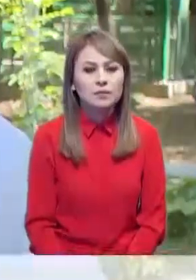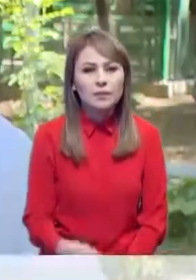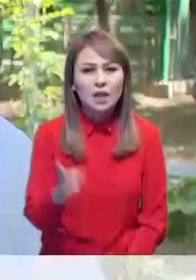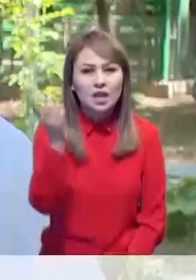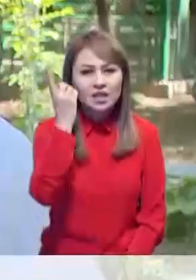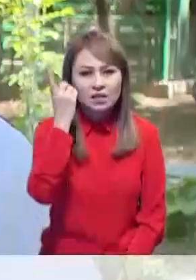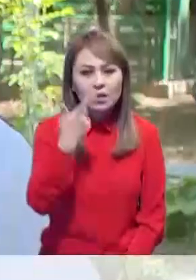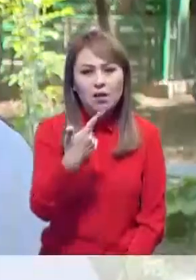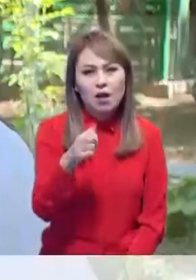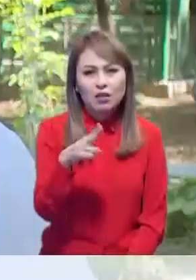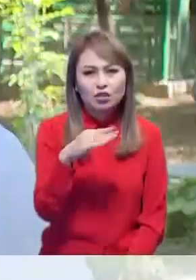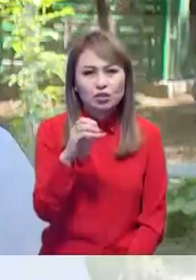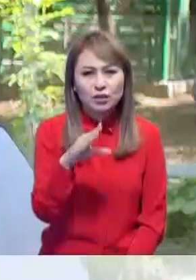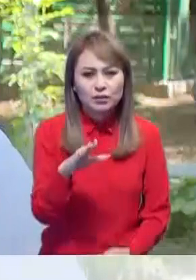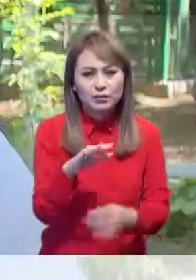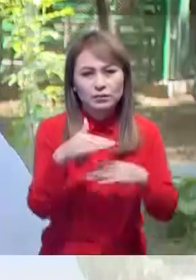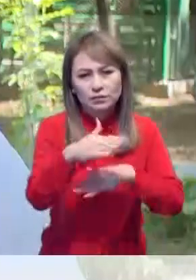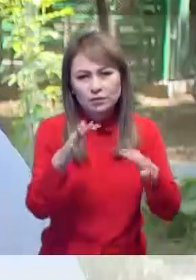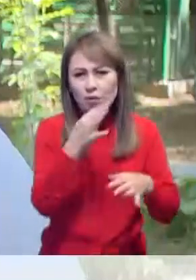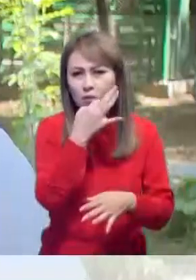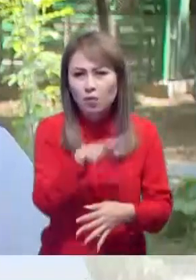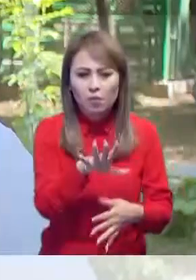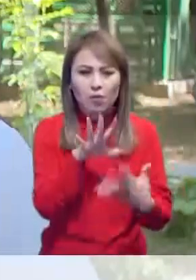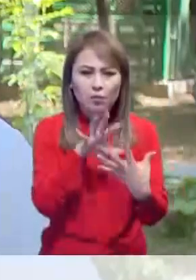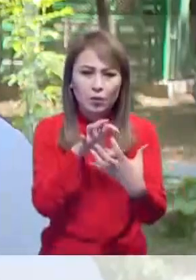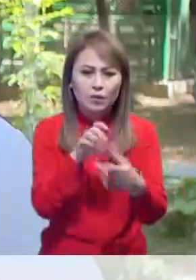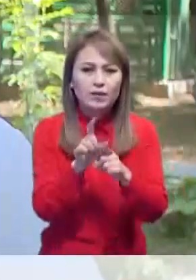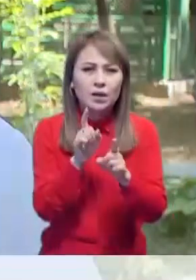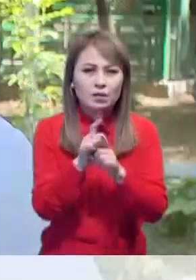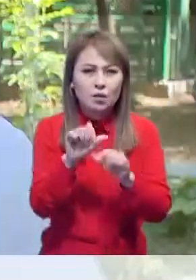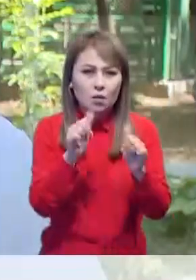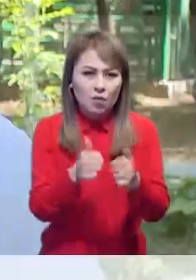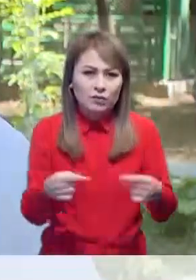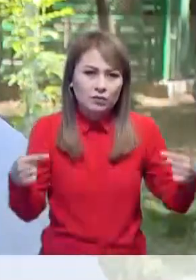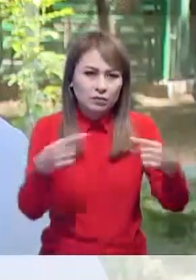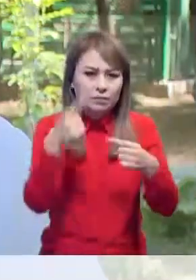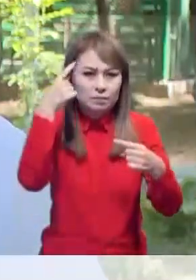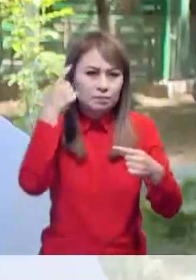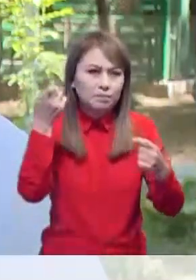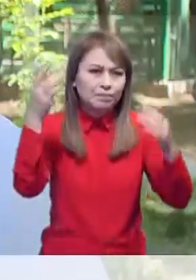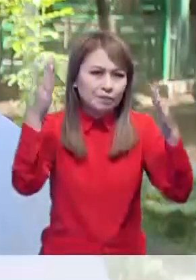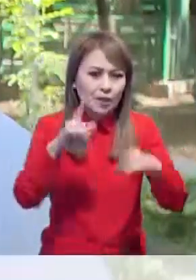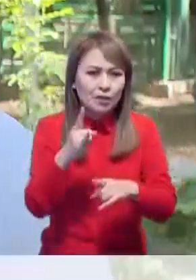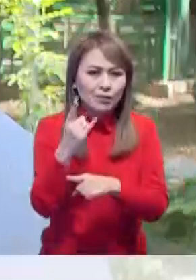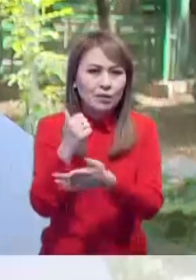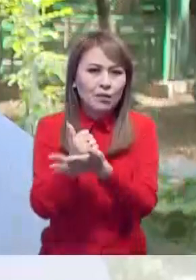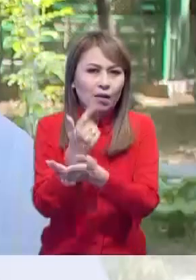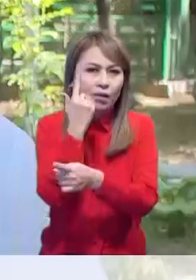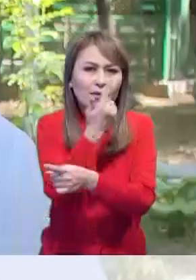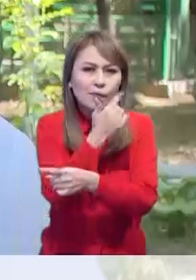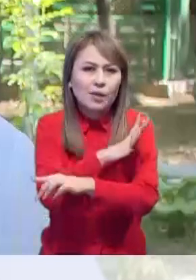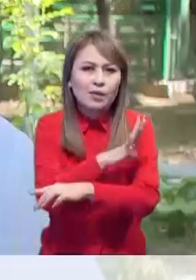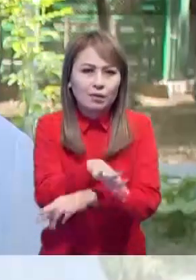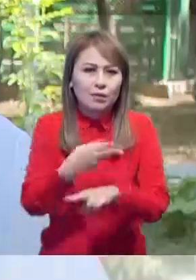Гаджеттер кішкентай балалардың ойлау қабілетін тежейді. Бұл ресми дәлелденген факт. Қазір көп ата-ана баласы жыламас үшін телефон беріп қояды.